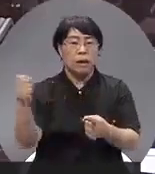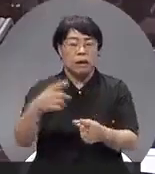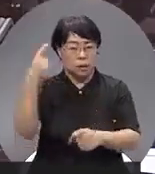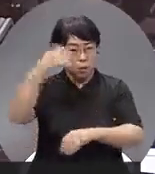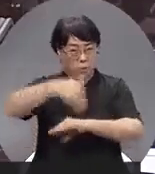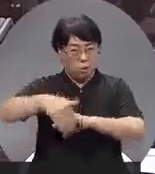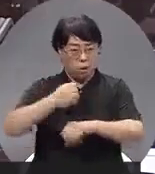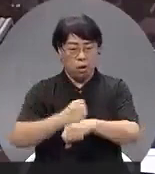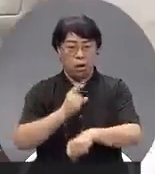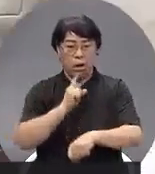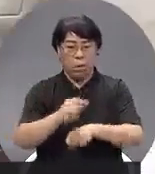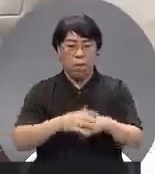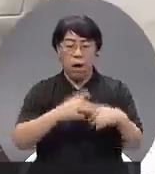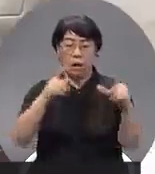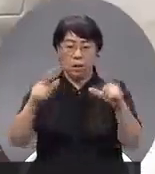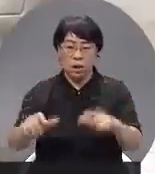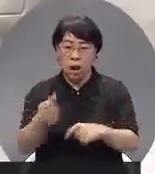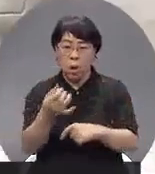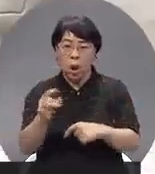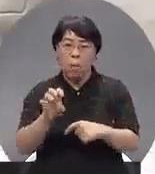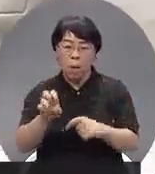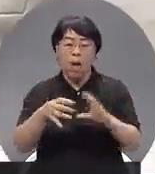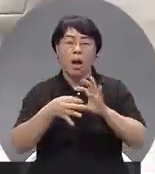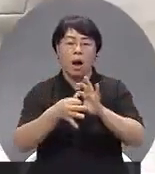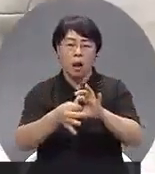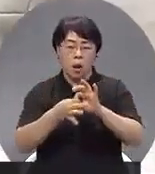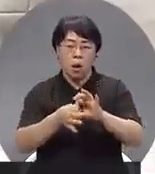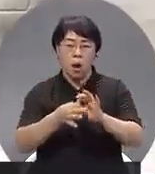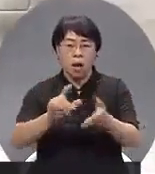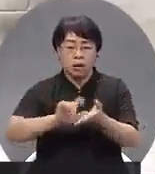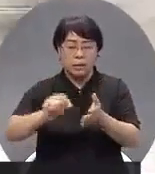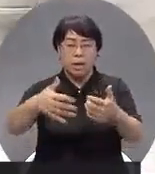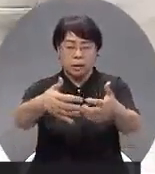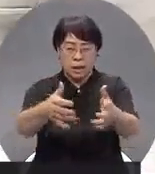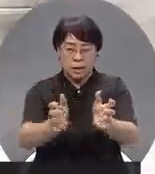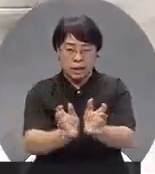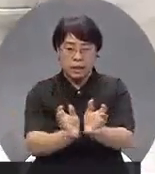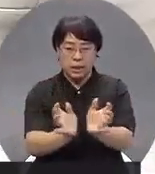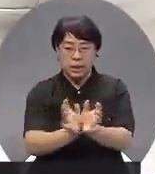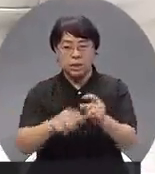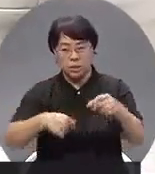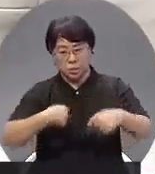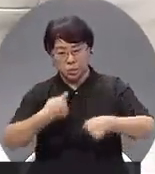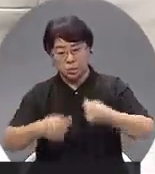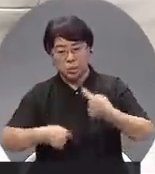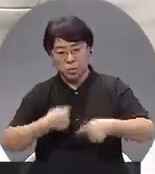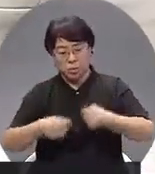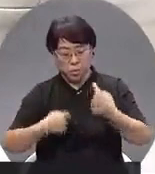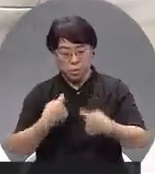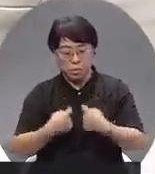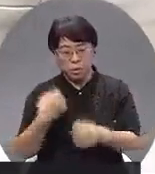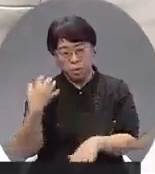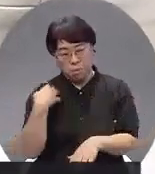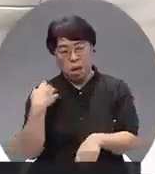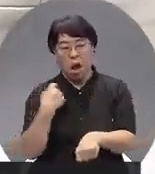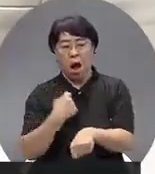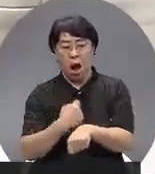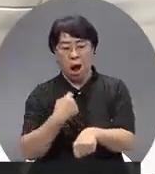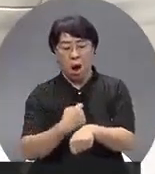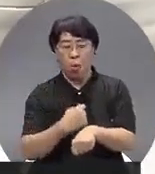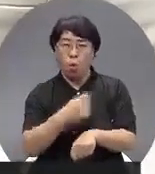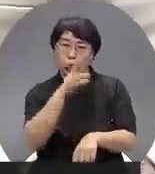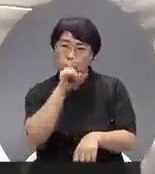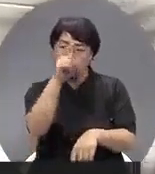겁니다. 지역화폐와 관련해서는 각 지방자치단체가 자체적으로 해야 되고, 한데 여기에